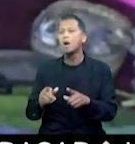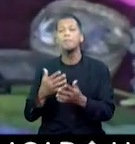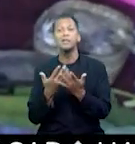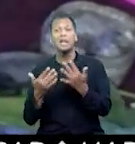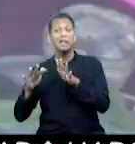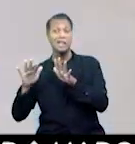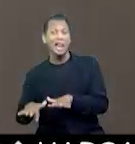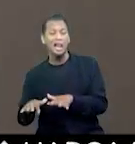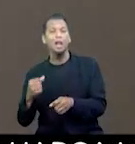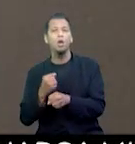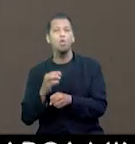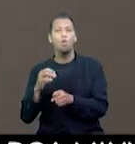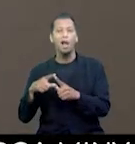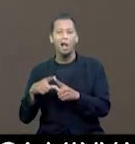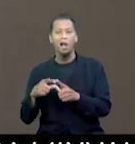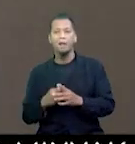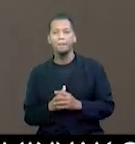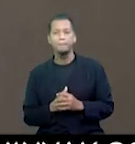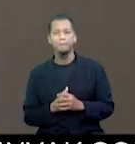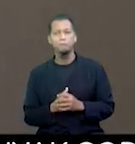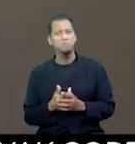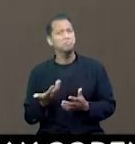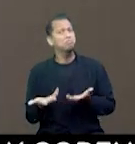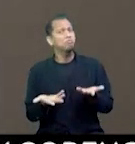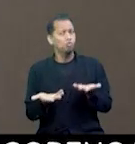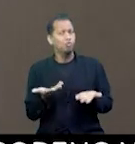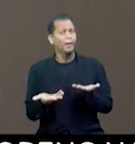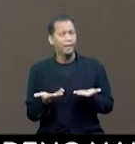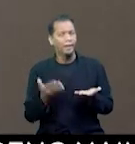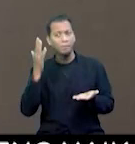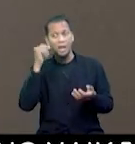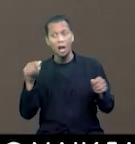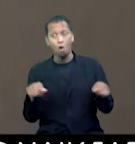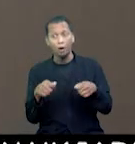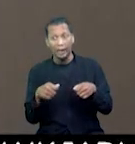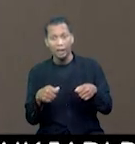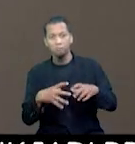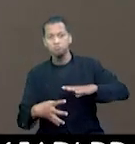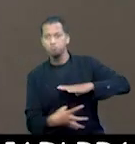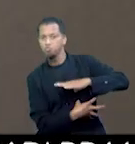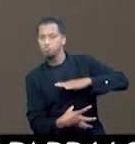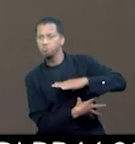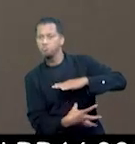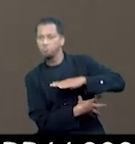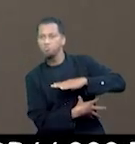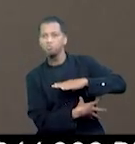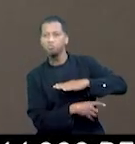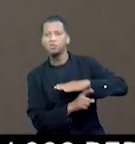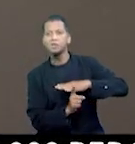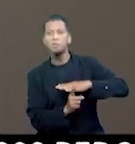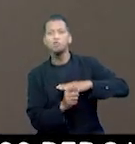Selatan. Kuat dugaan minyak ini sengaja ditimbun karena dia ditampung dalam sebuah